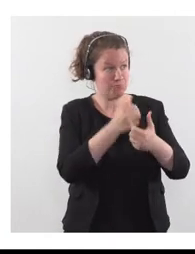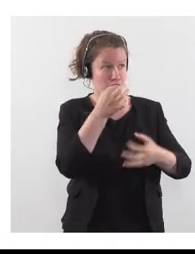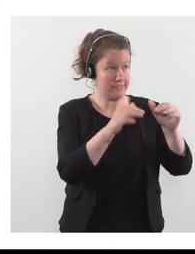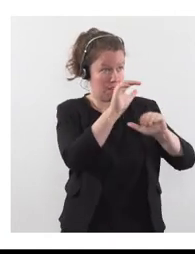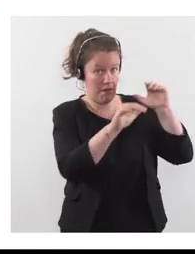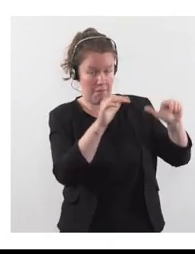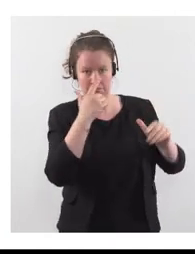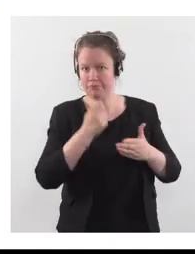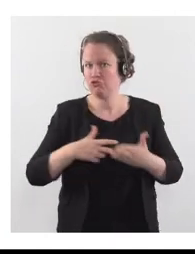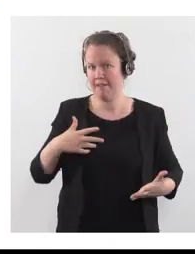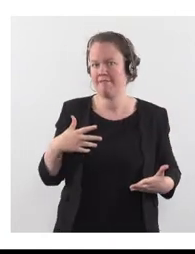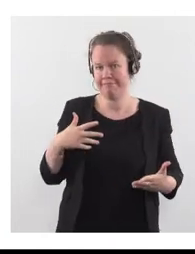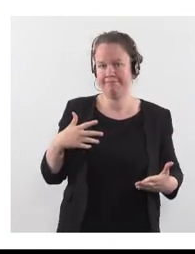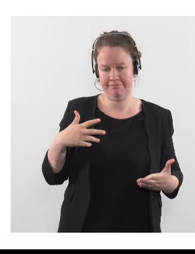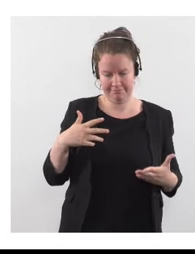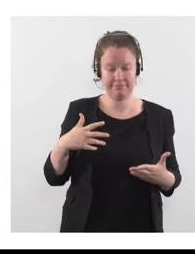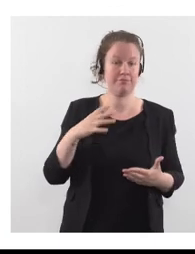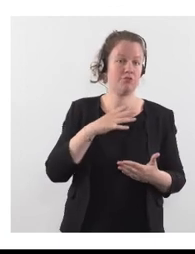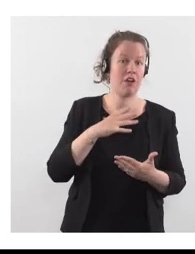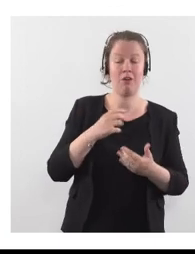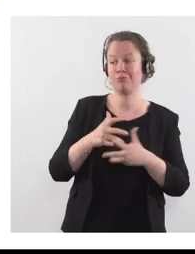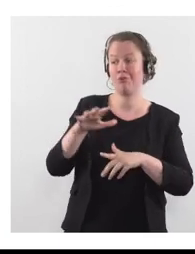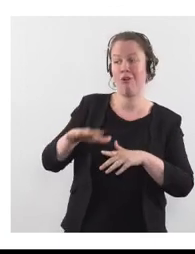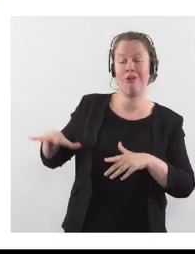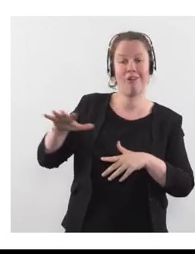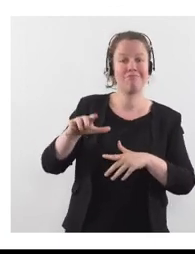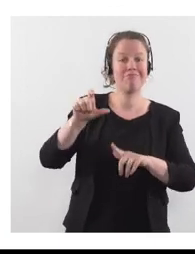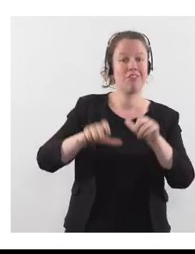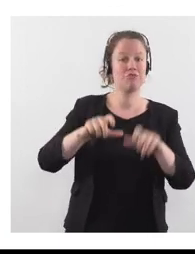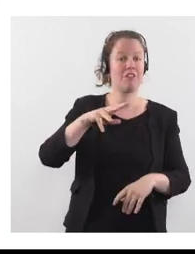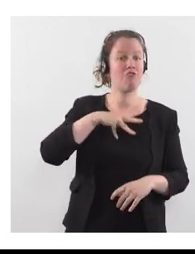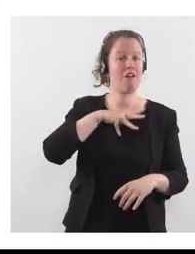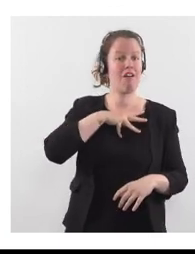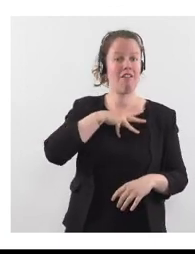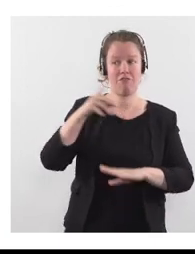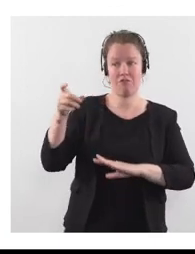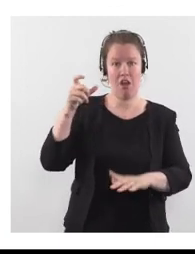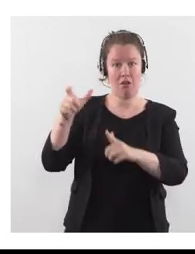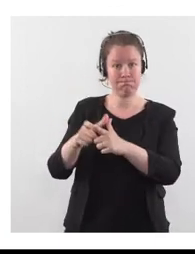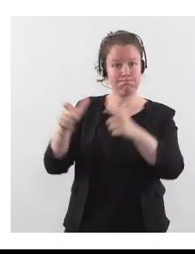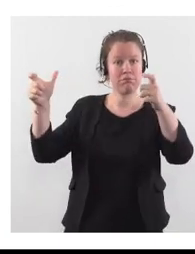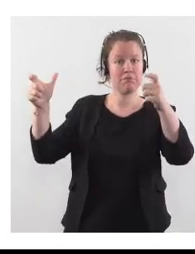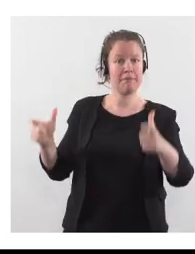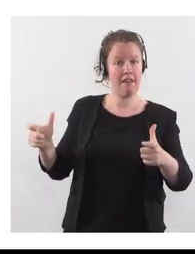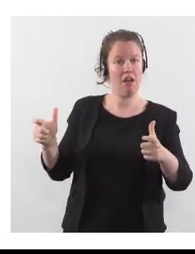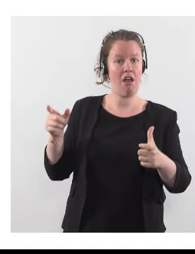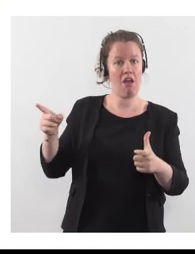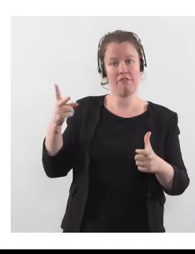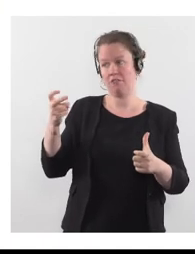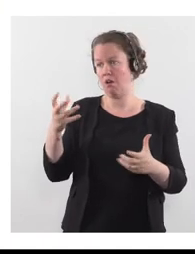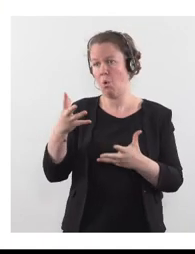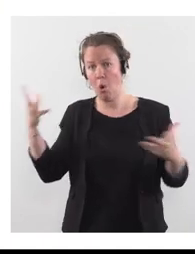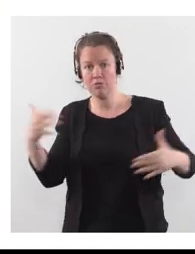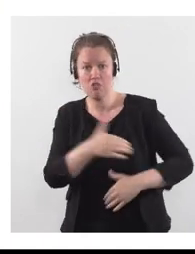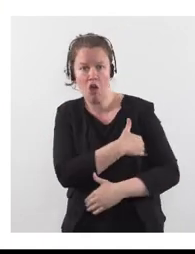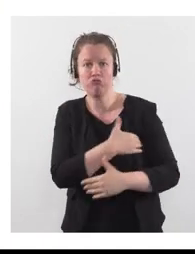Et souvent, on a des avocats qui viennent de gros cabinets et qui ont énormément d'argent qu'ils peuvent injecter dans nos cas. Donc,